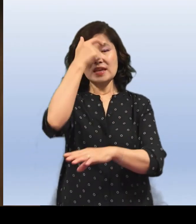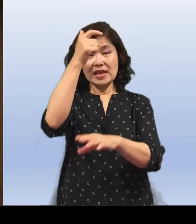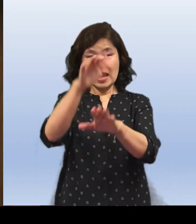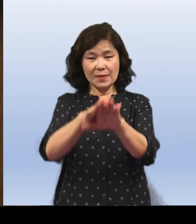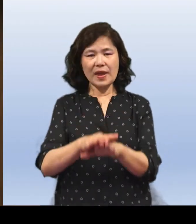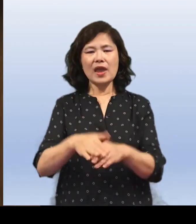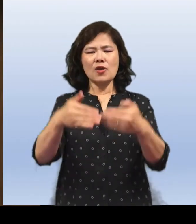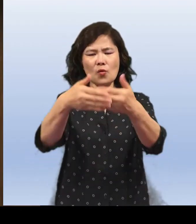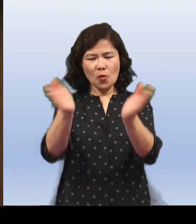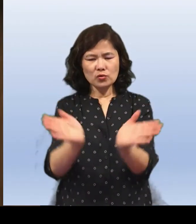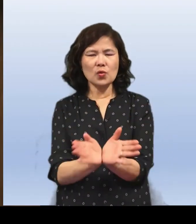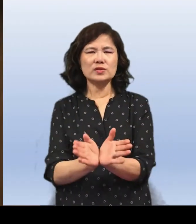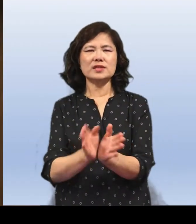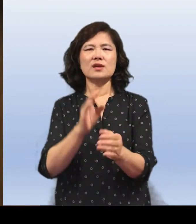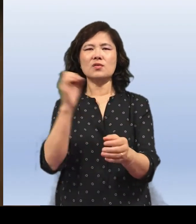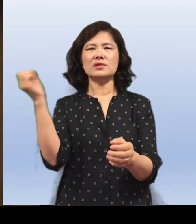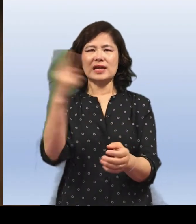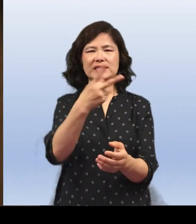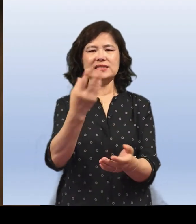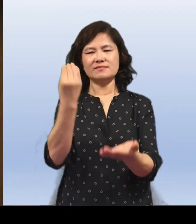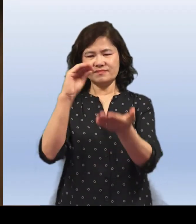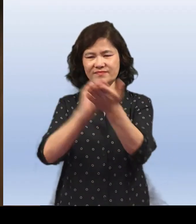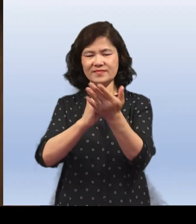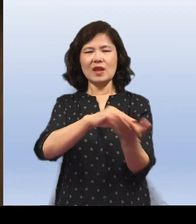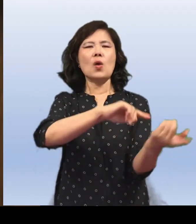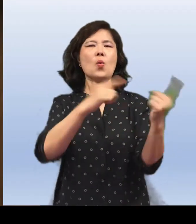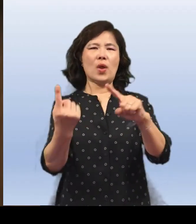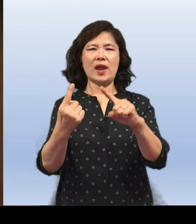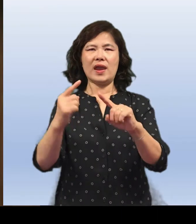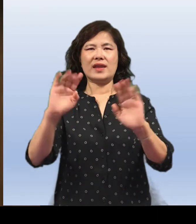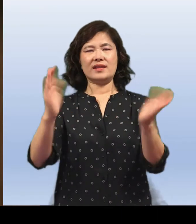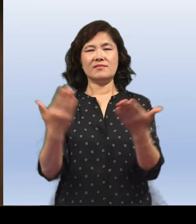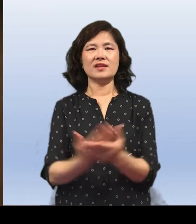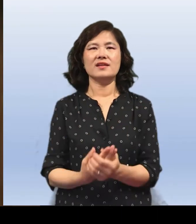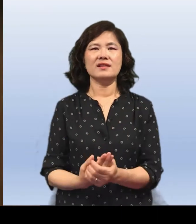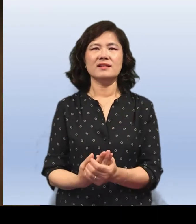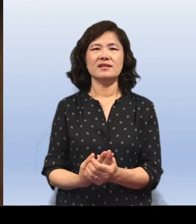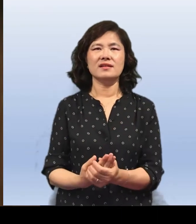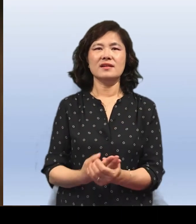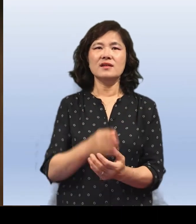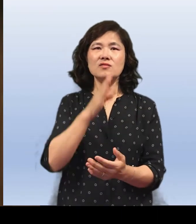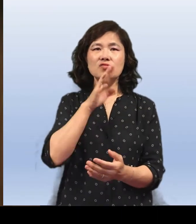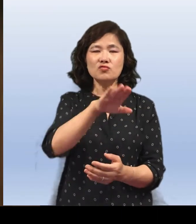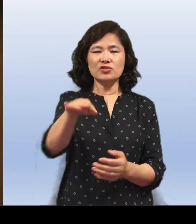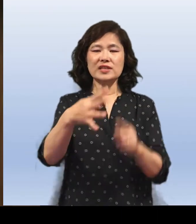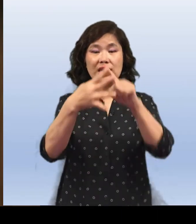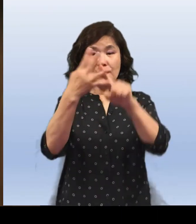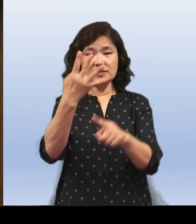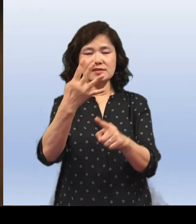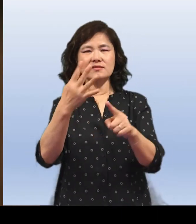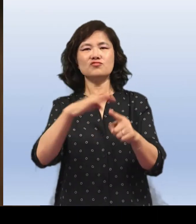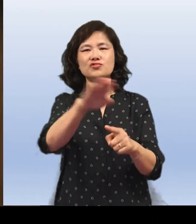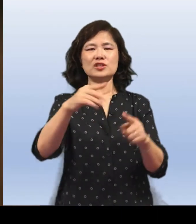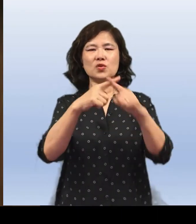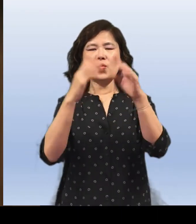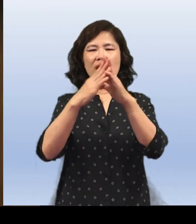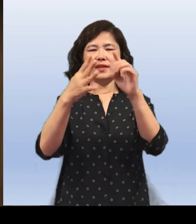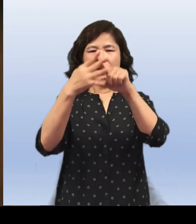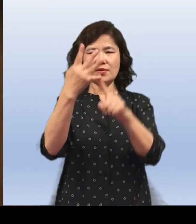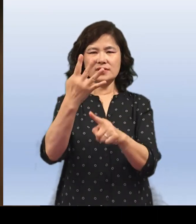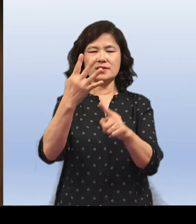예배 공동체로 회복되어져야 합니다. 여러분, 저희 교회의 4대 사역의 모토 중에 하나가 바로